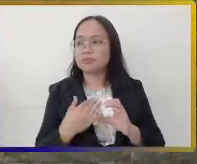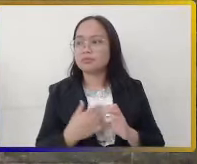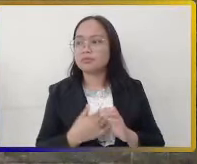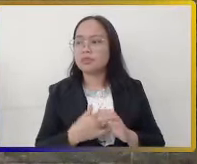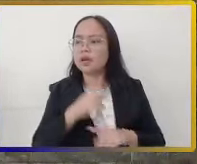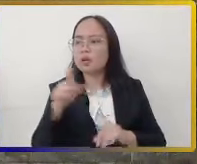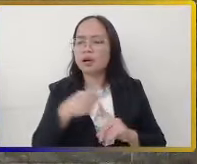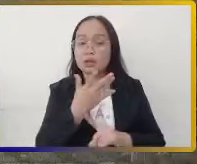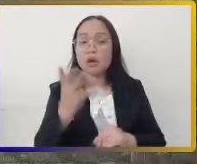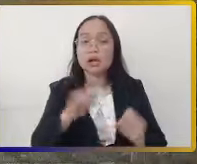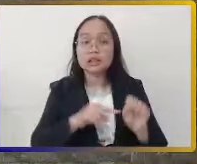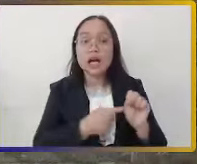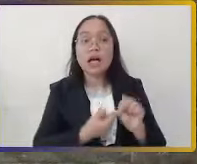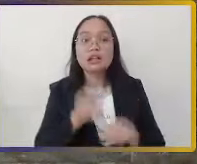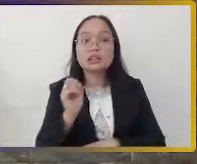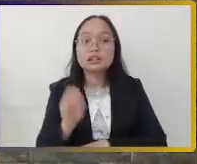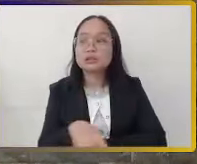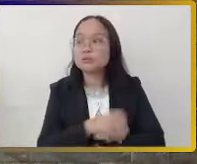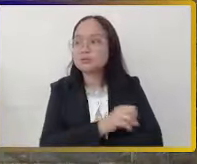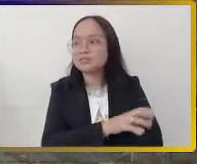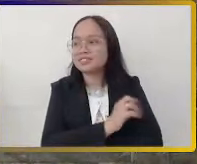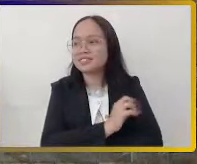Nung nagsimula kayo magchismisan.